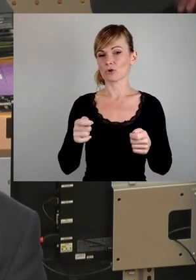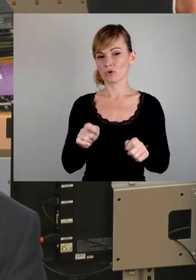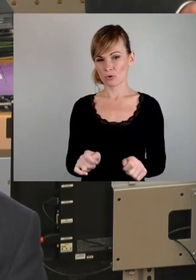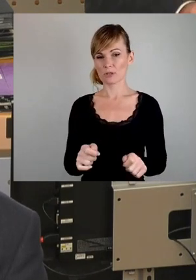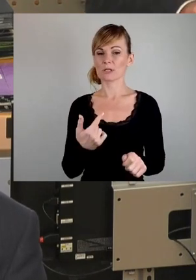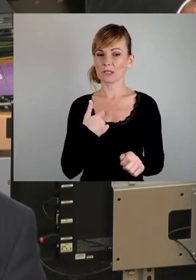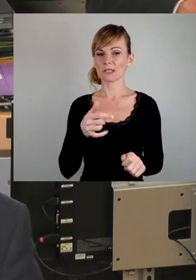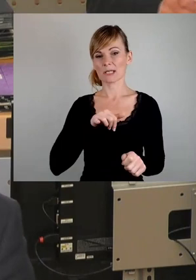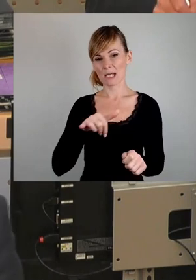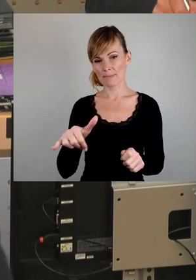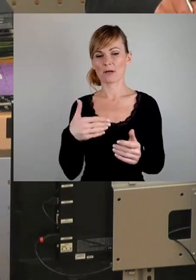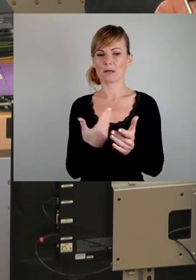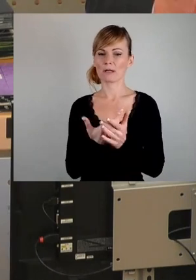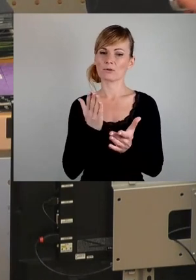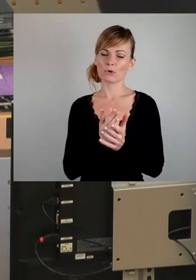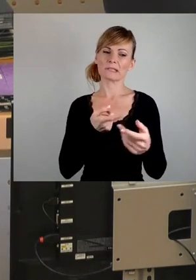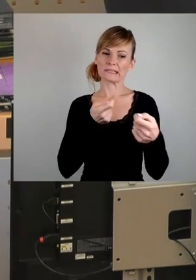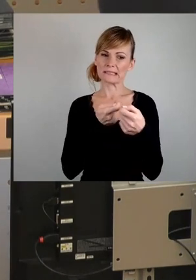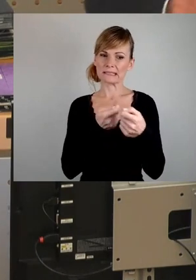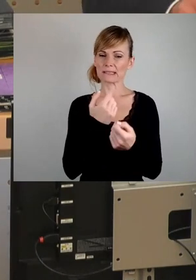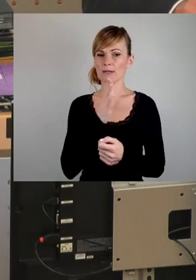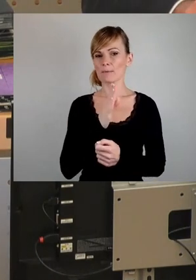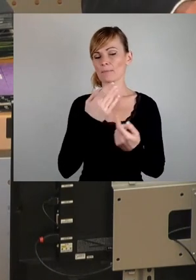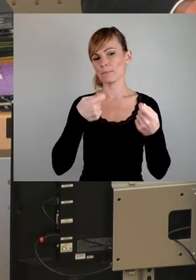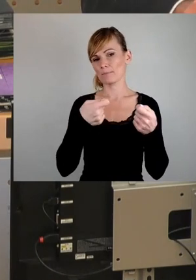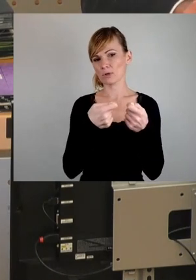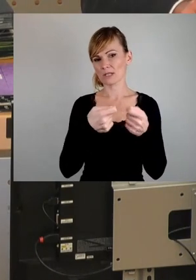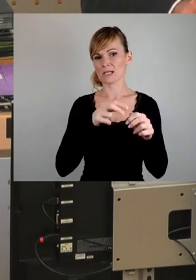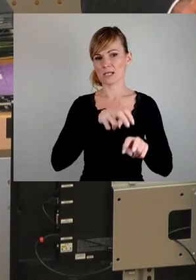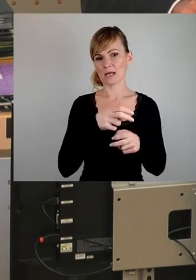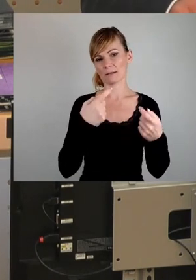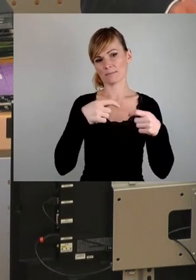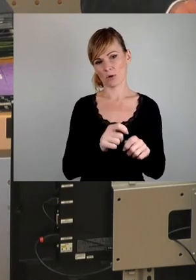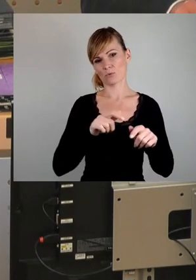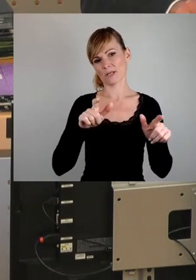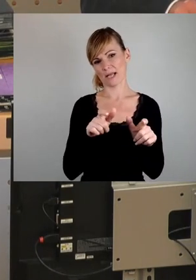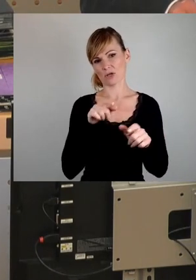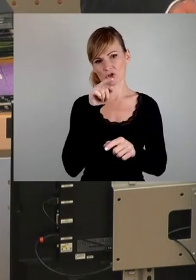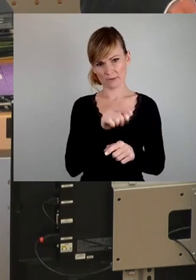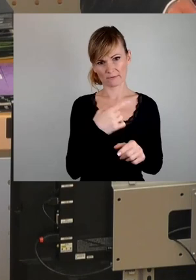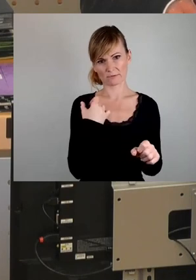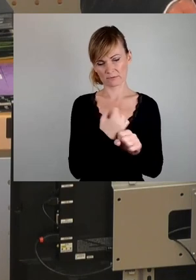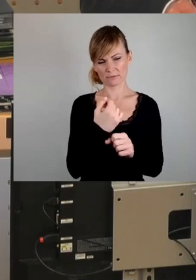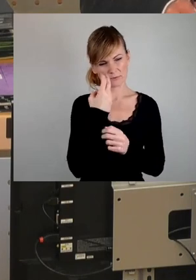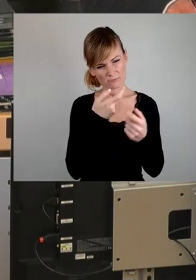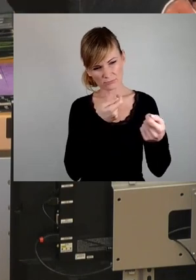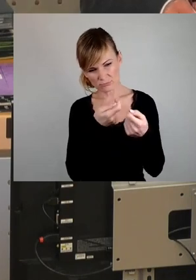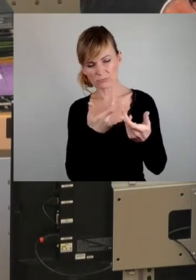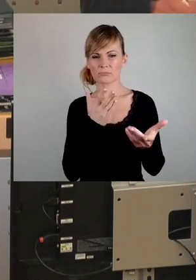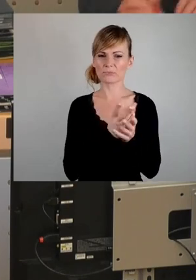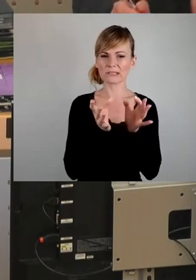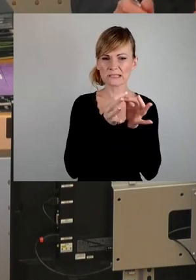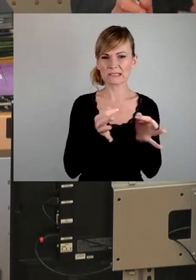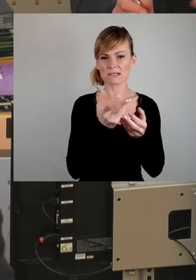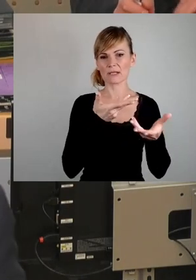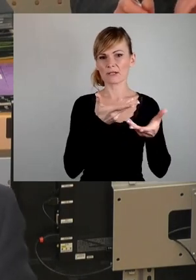wieder den Kontakt mit der Bundesgartenbaugesellschaft gesucht und daraus ist ein intensiver Gesprächsfaden entstanden, für den ich